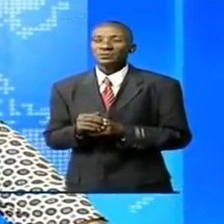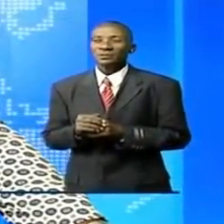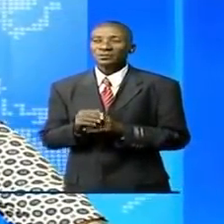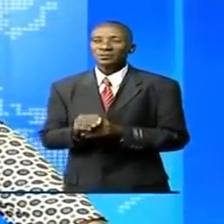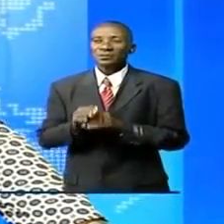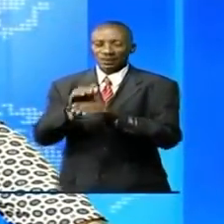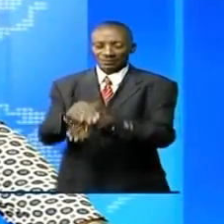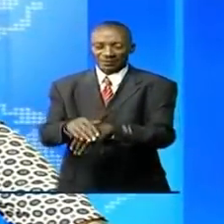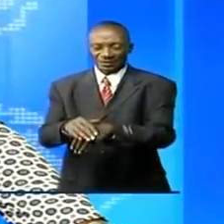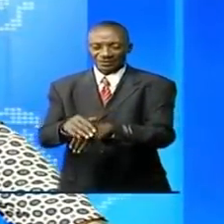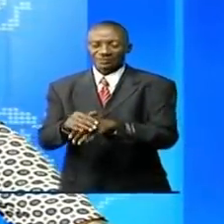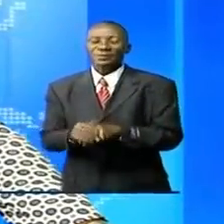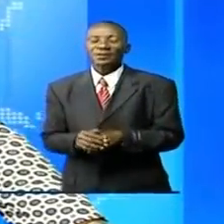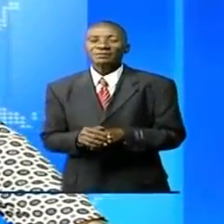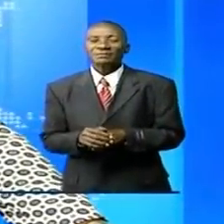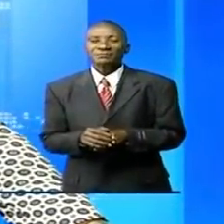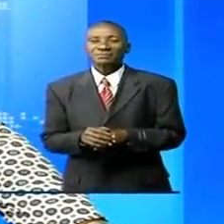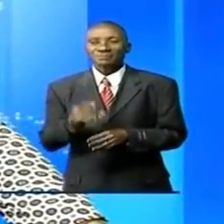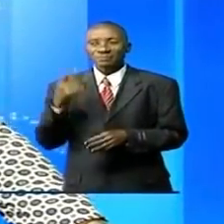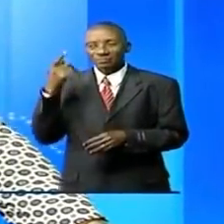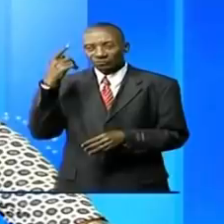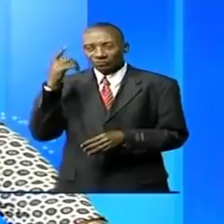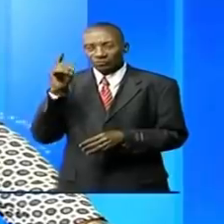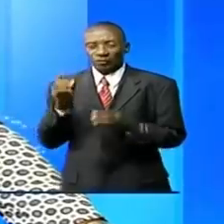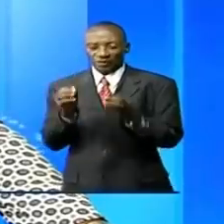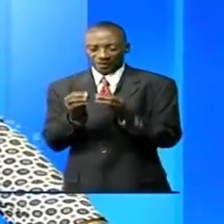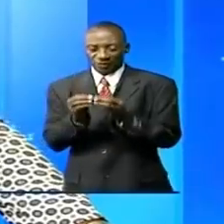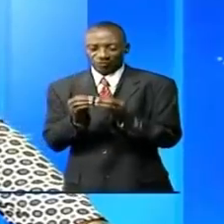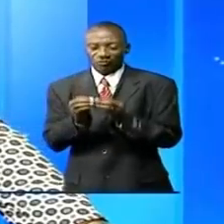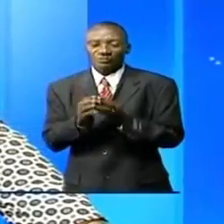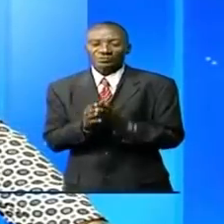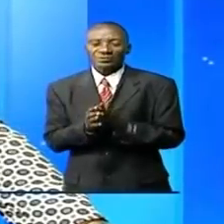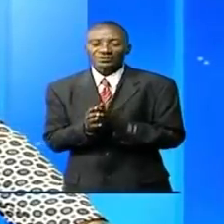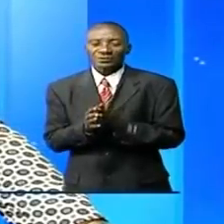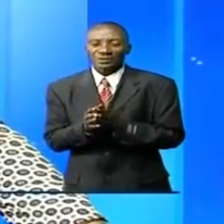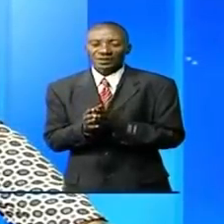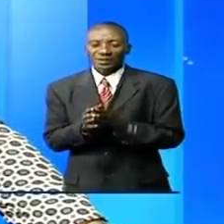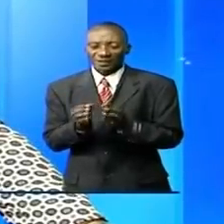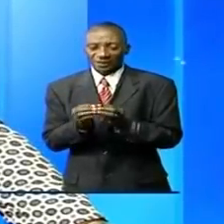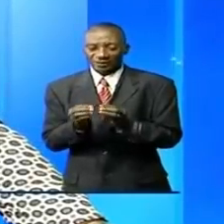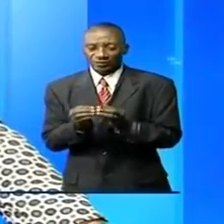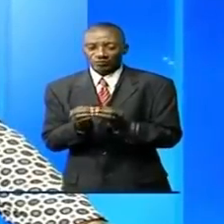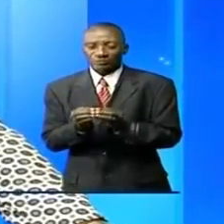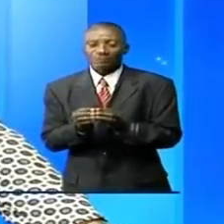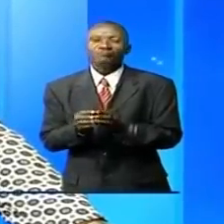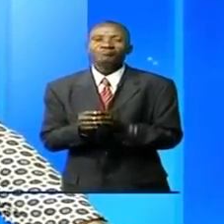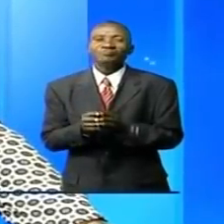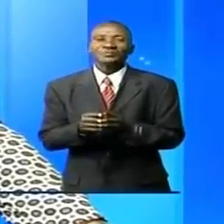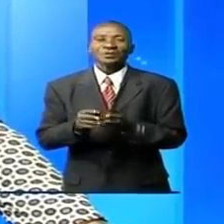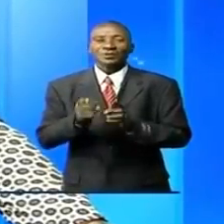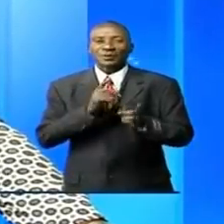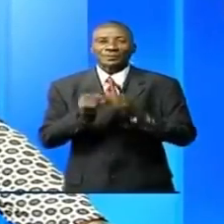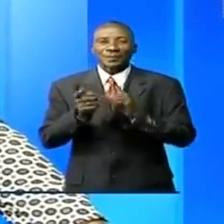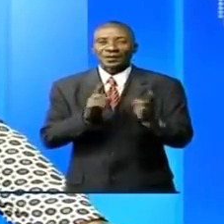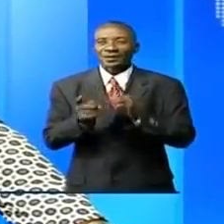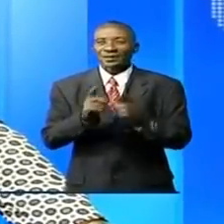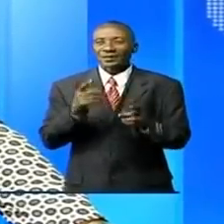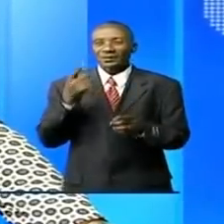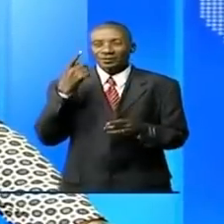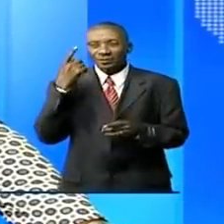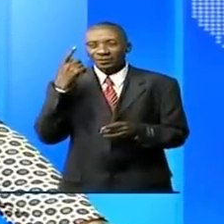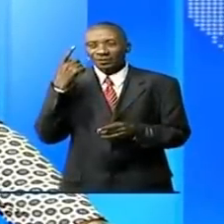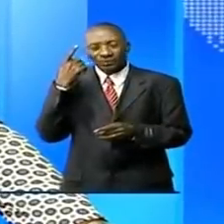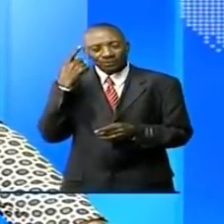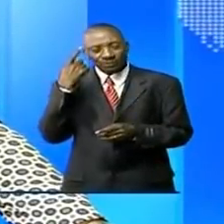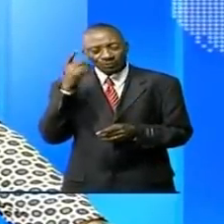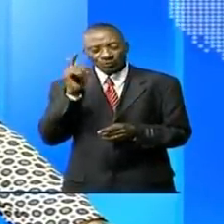annuel spécial du centre missionnaire Philadelphie, Action Timongo 2021. Telle est la domination de cette célébration.